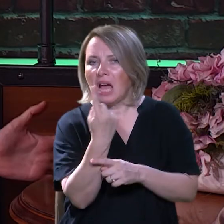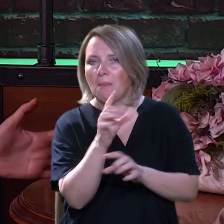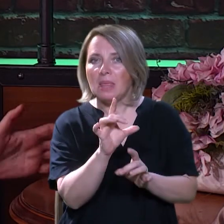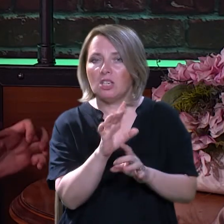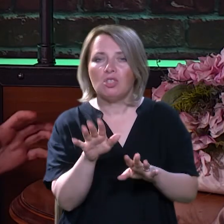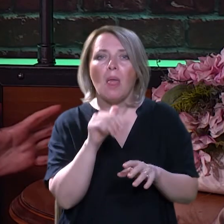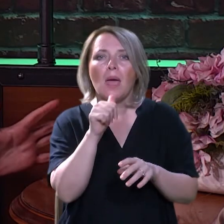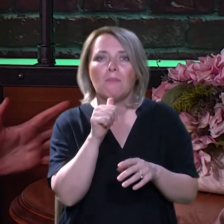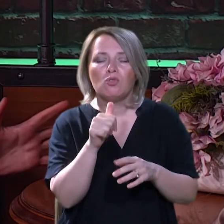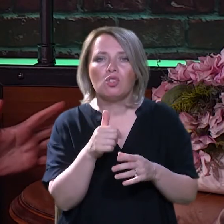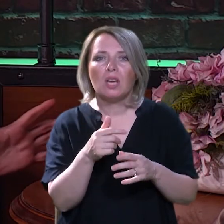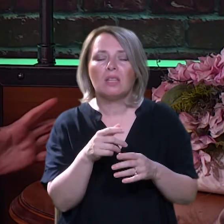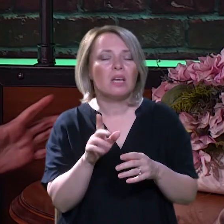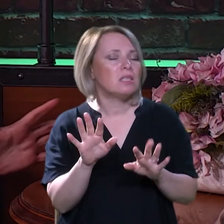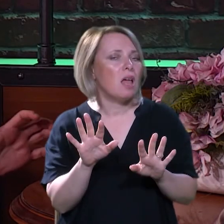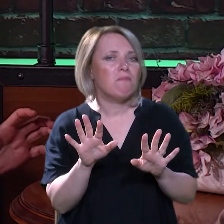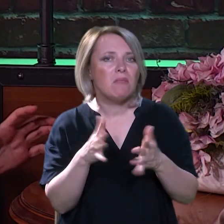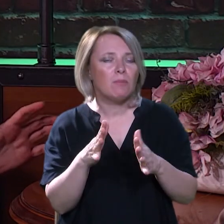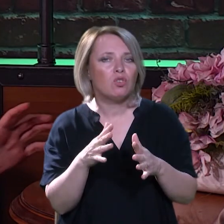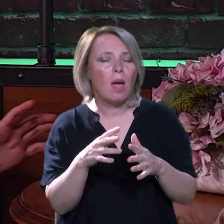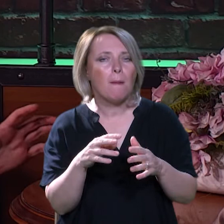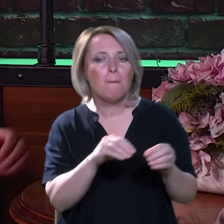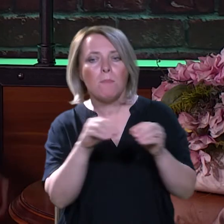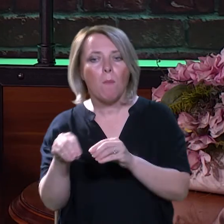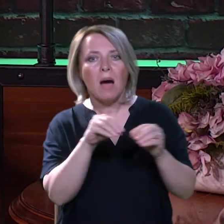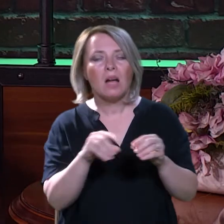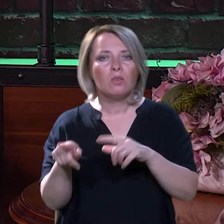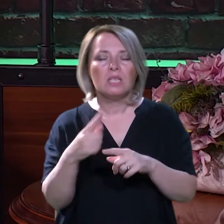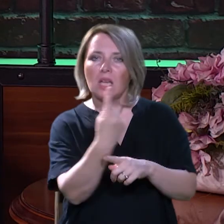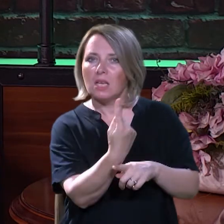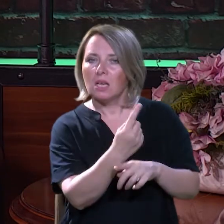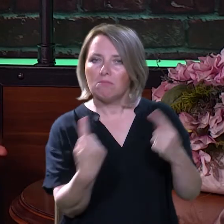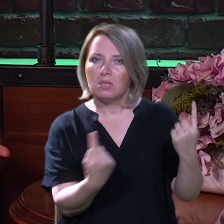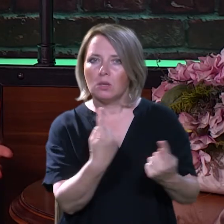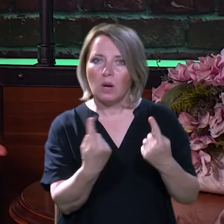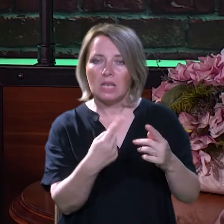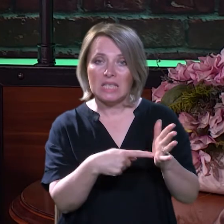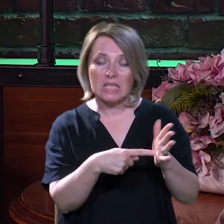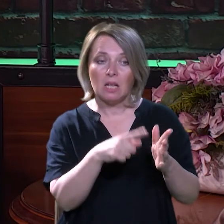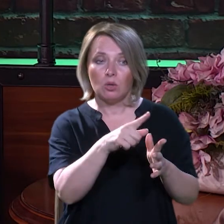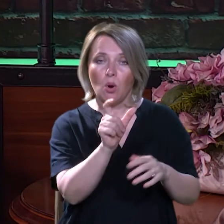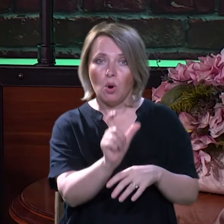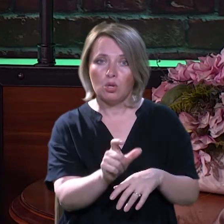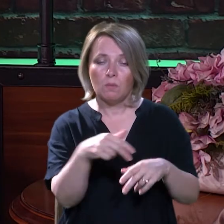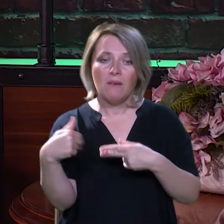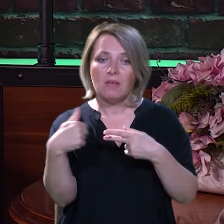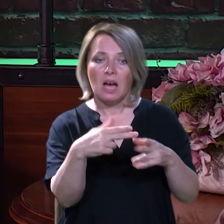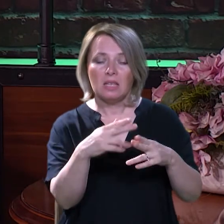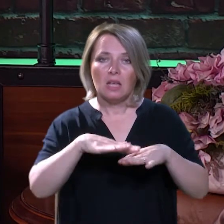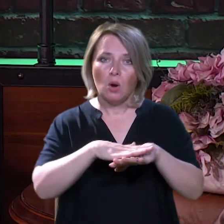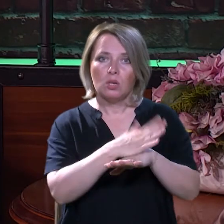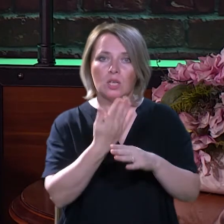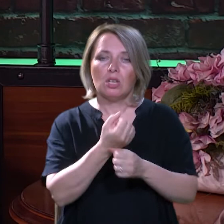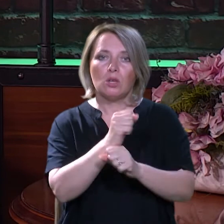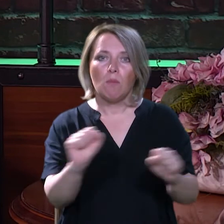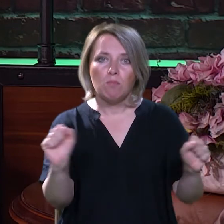ona žrtva i da ne može se pomaknuti iz te uloge, iz te pozicije. Cilj je osobi vratiti taj osjećaj